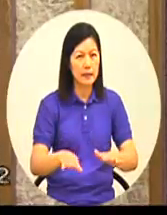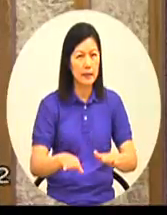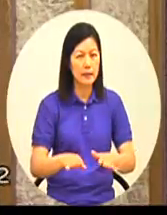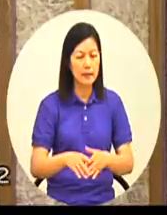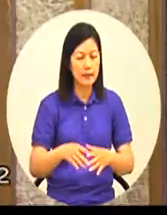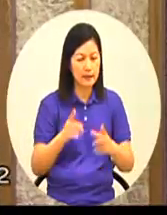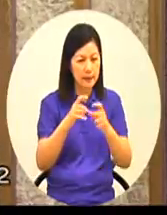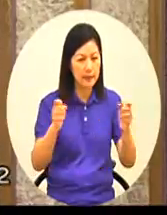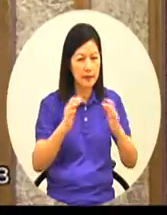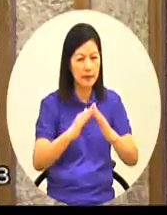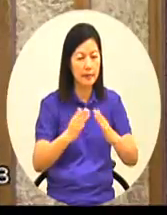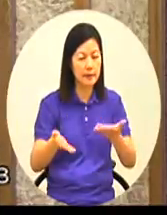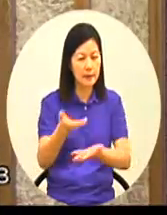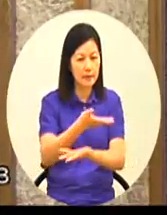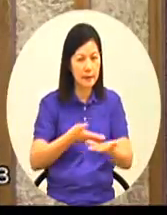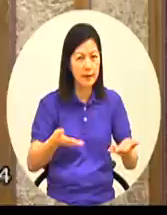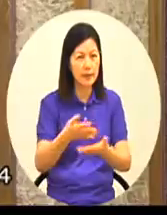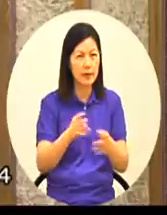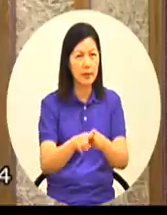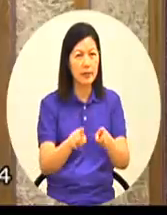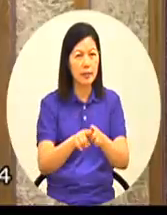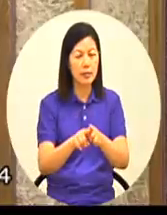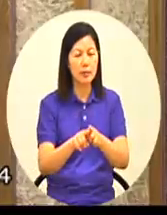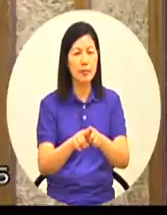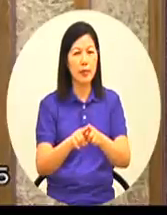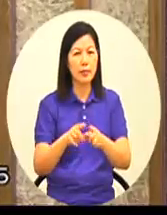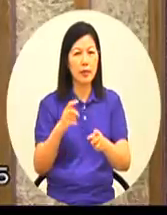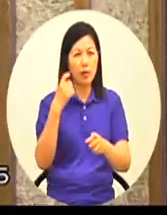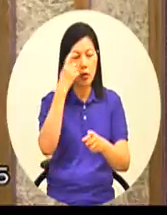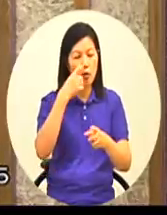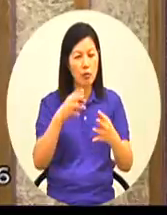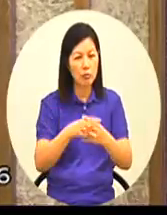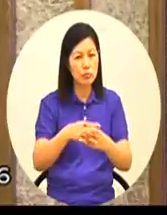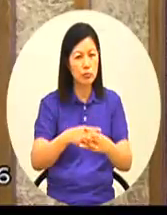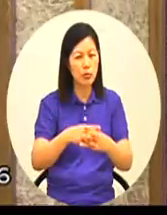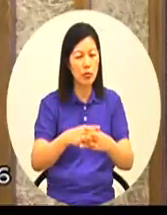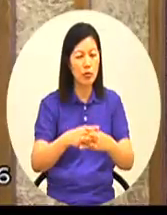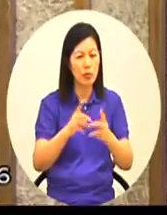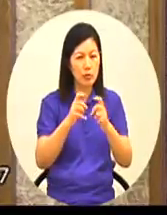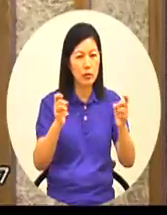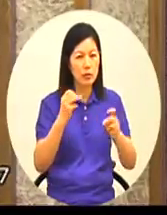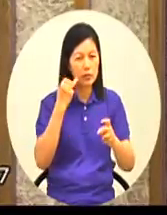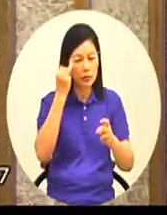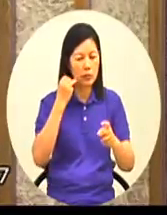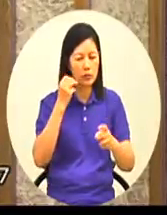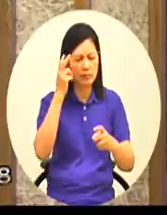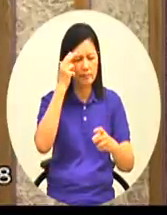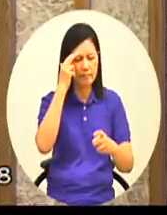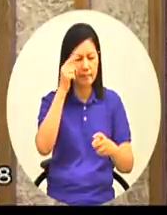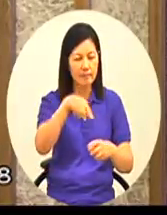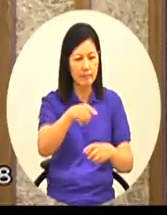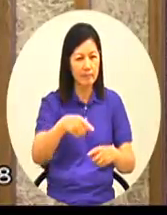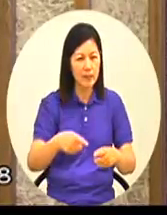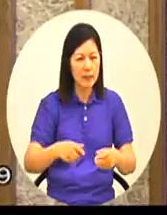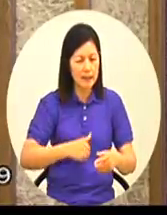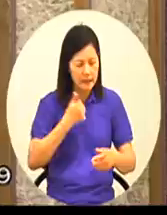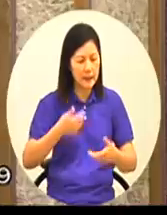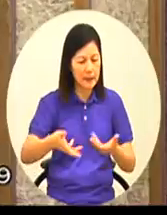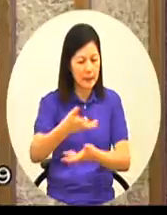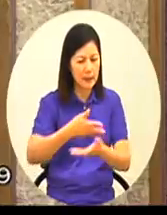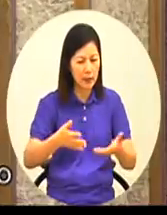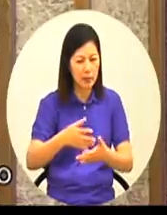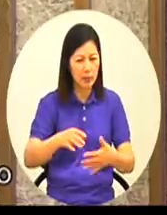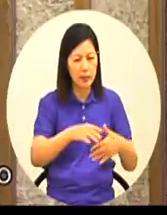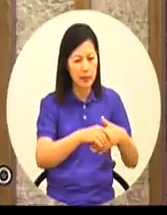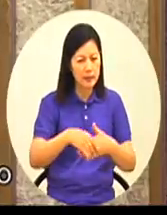城市交流，他们也一般来讲，西方城市也不是那么执着于所谓姐妹市，现在都是要实质的交流，你可以带给我城市些